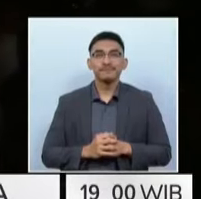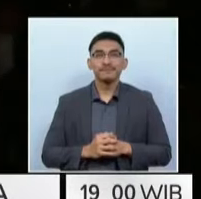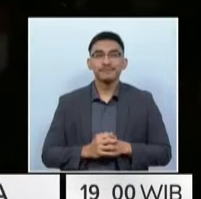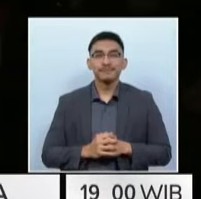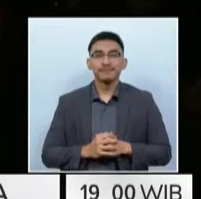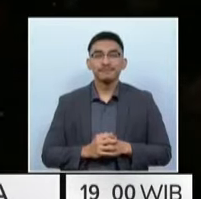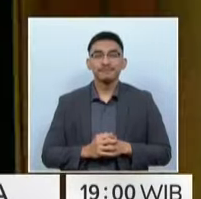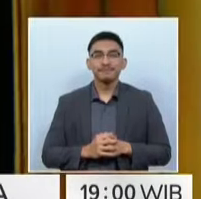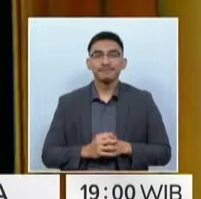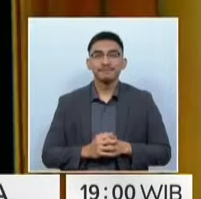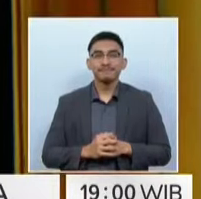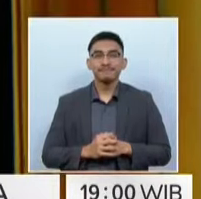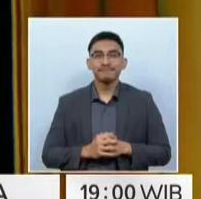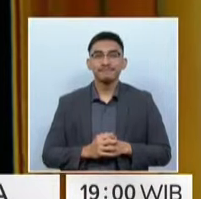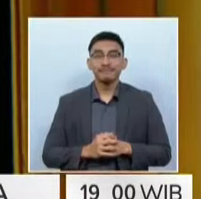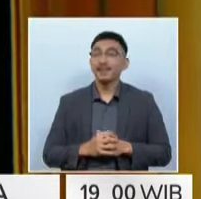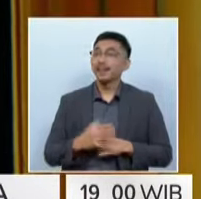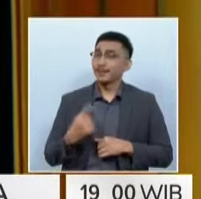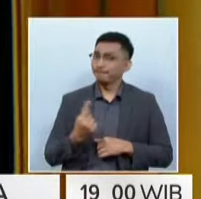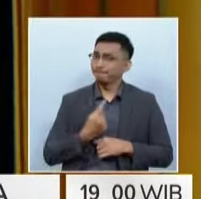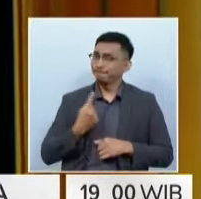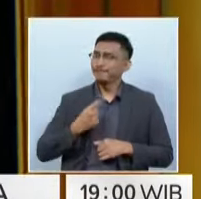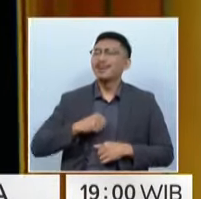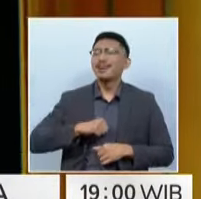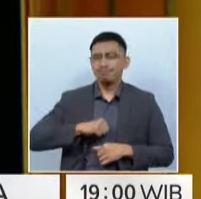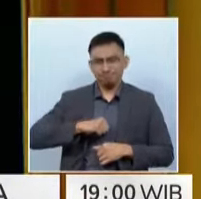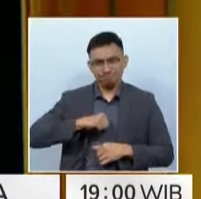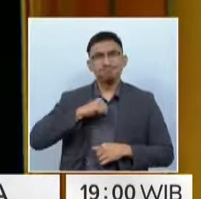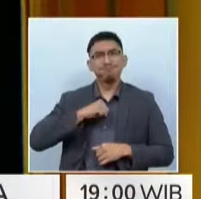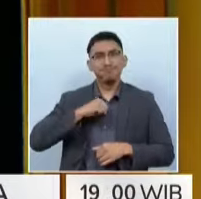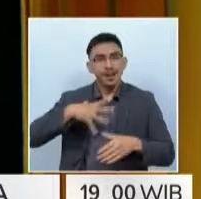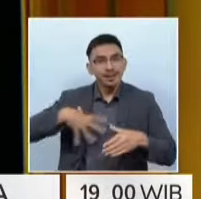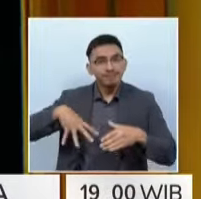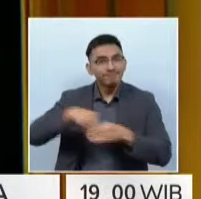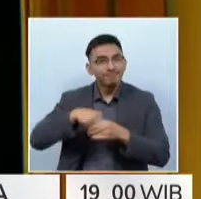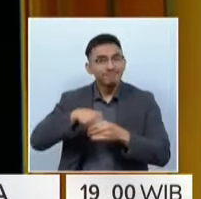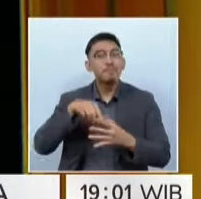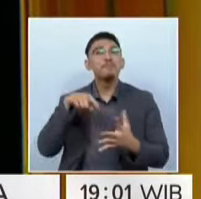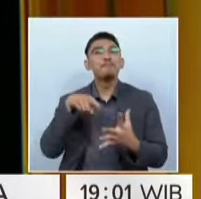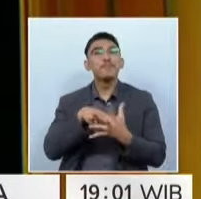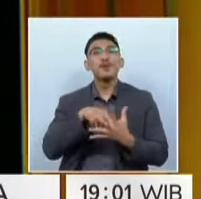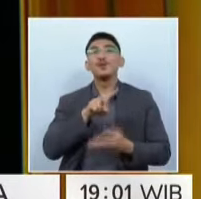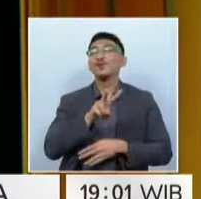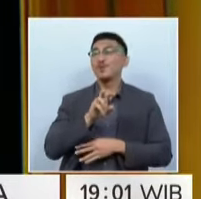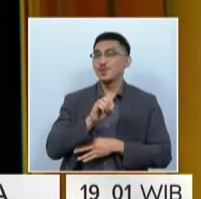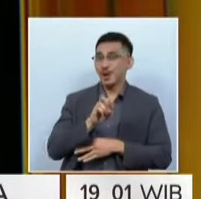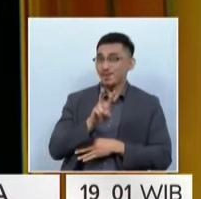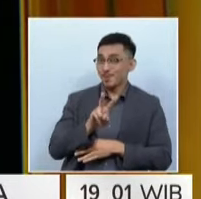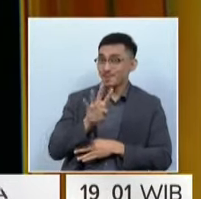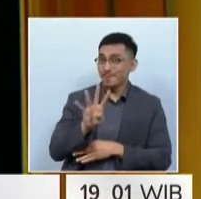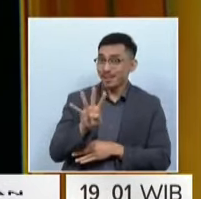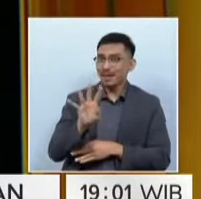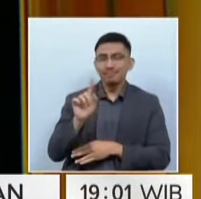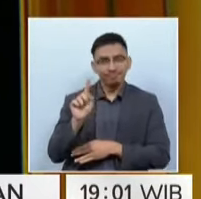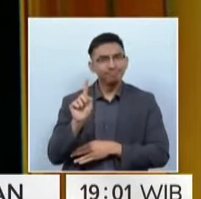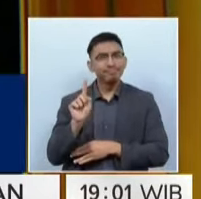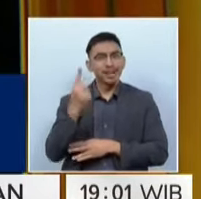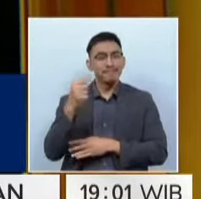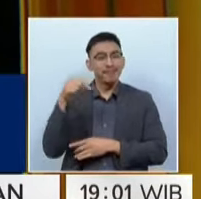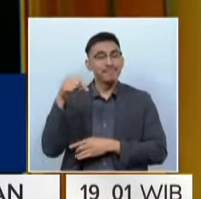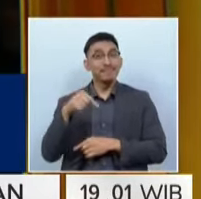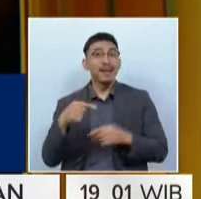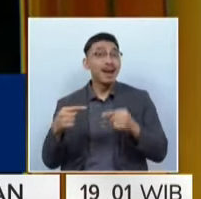menjadi kebanggaan bagi kami berperan serta dalam pemilu 2024 khususnya agenda debat antar